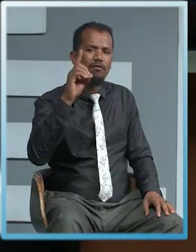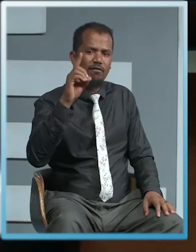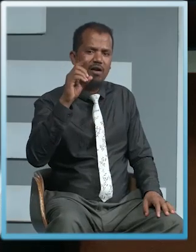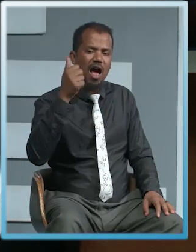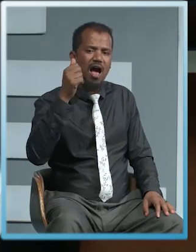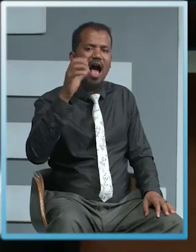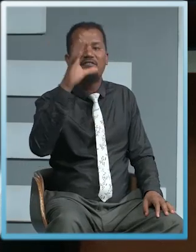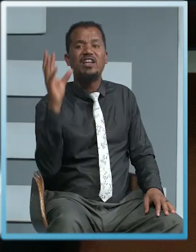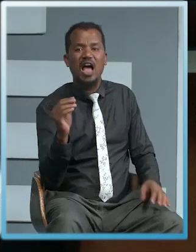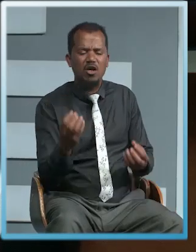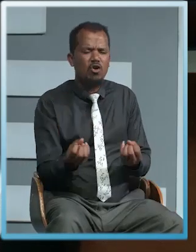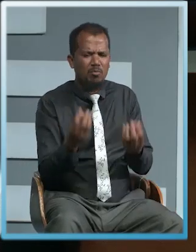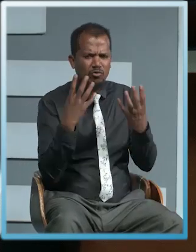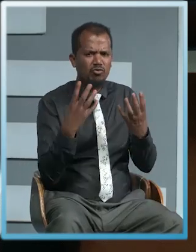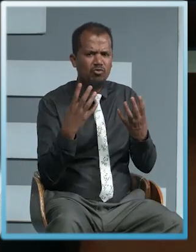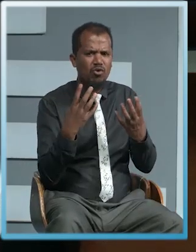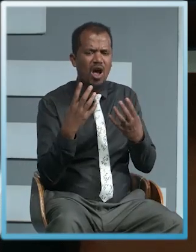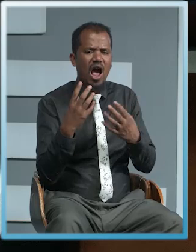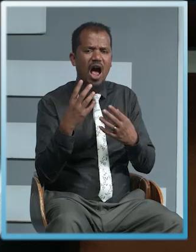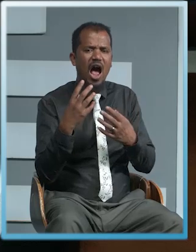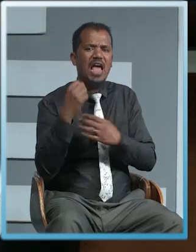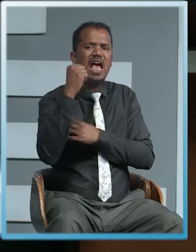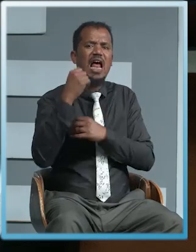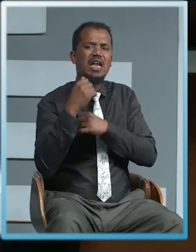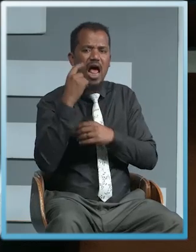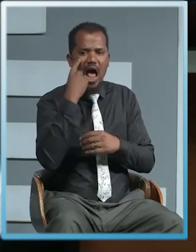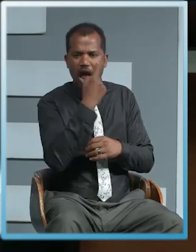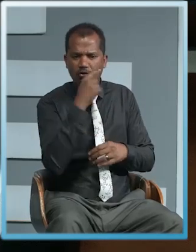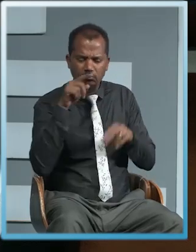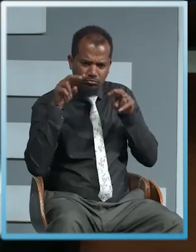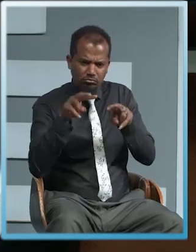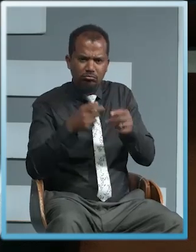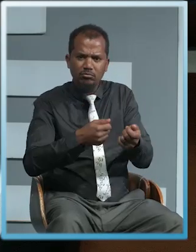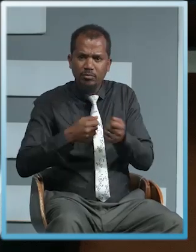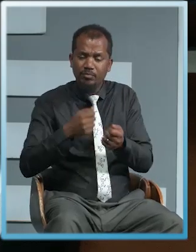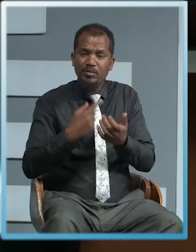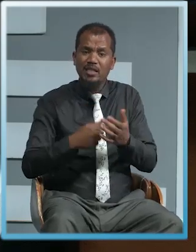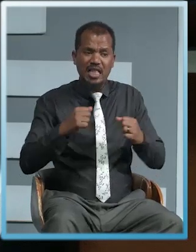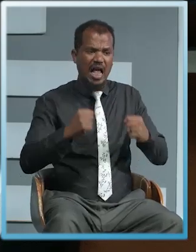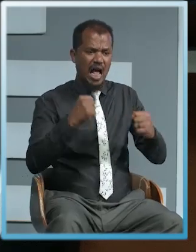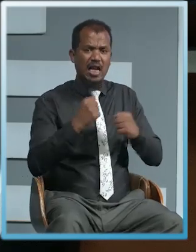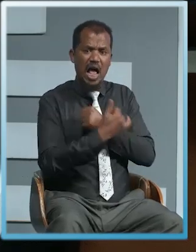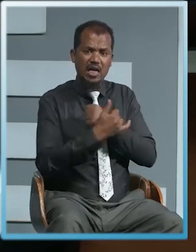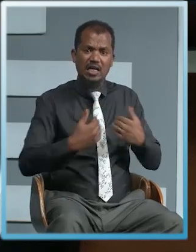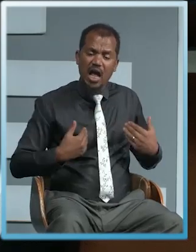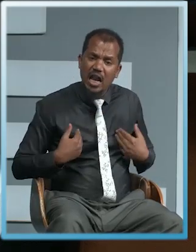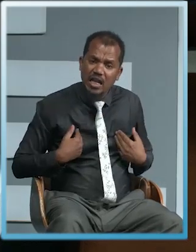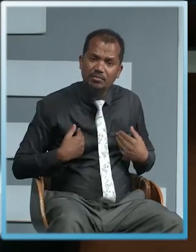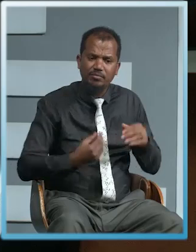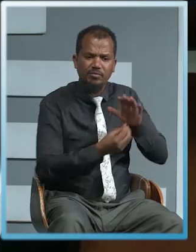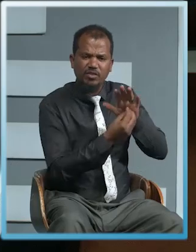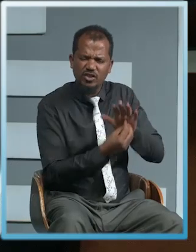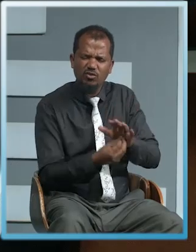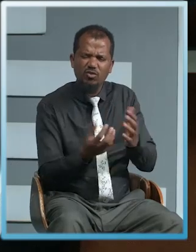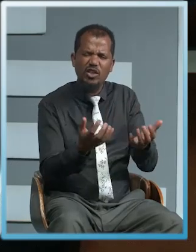የብዙ ሀያላን አይኖችን የሚስብ ስለዚህ እነሱ ደግሞ እዚህ የጠነከረ ሀገር ካለ